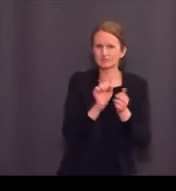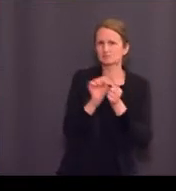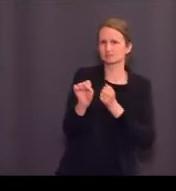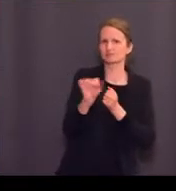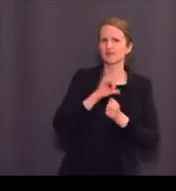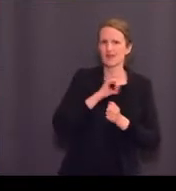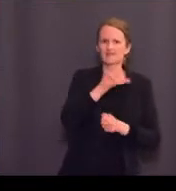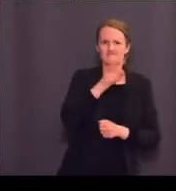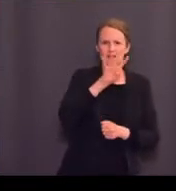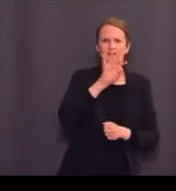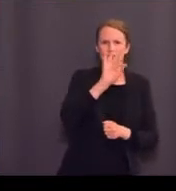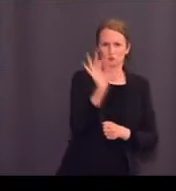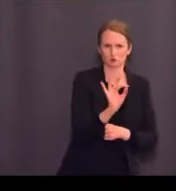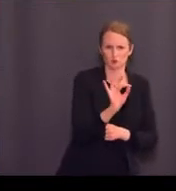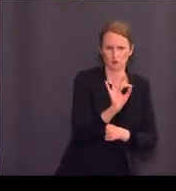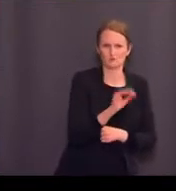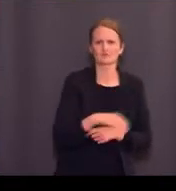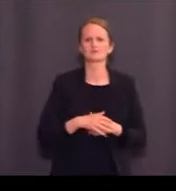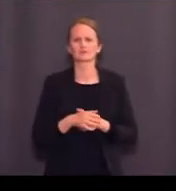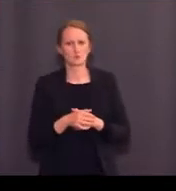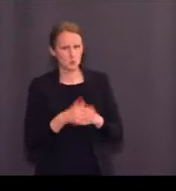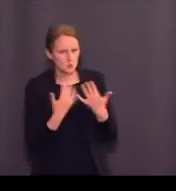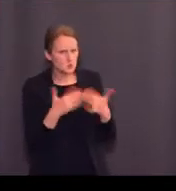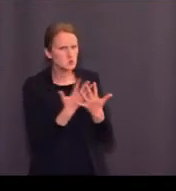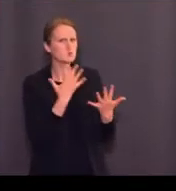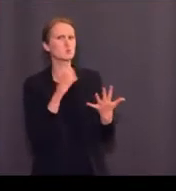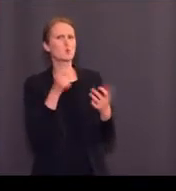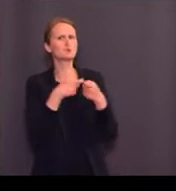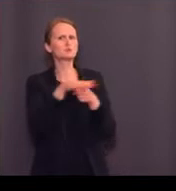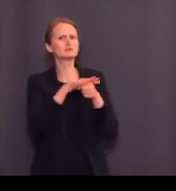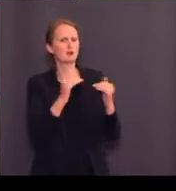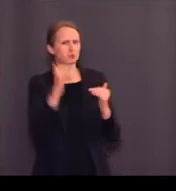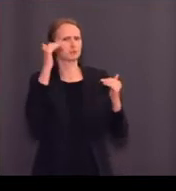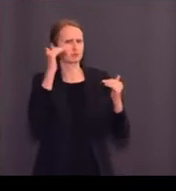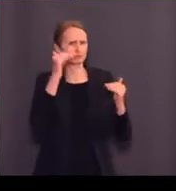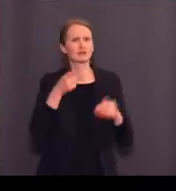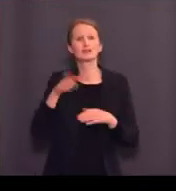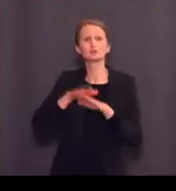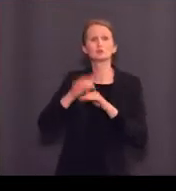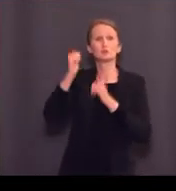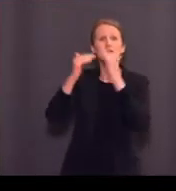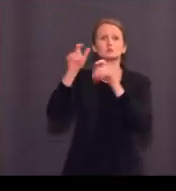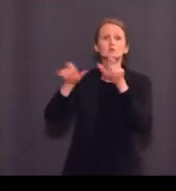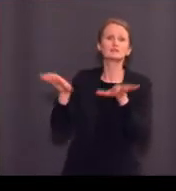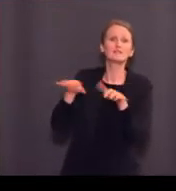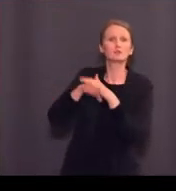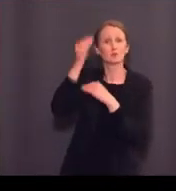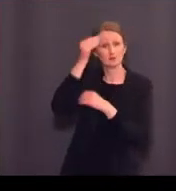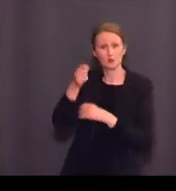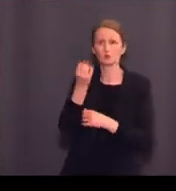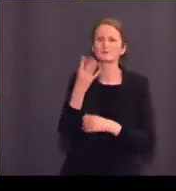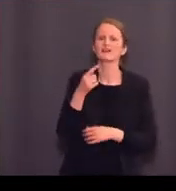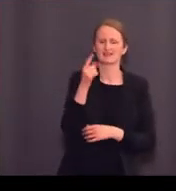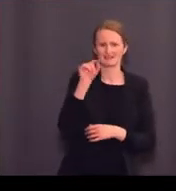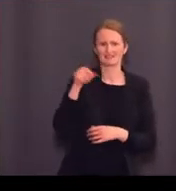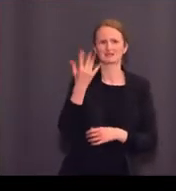10,5% du personnel scolaire qui est positif. Alors, Bruxelles est un cas un peu à part, puisque ici, on est frappé par la